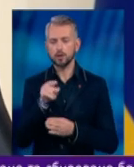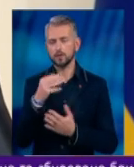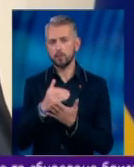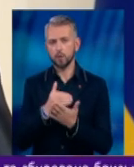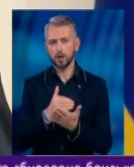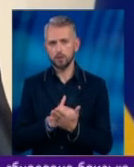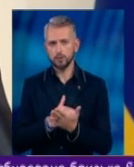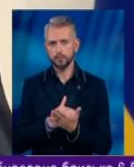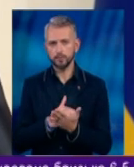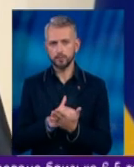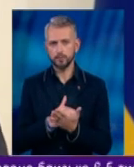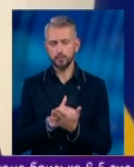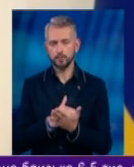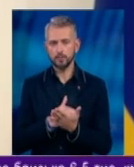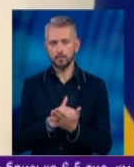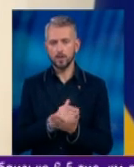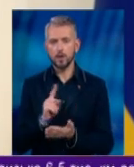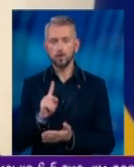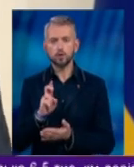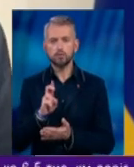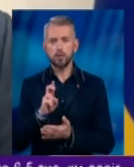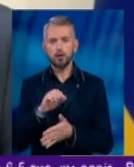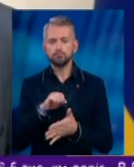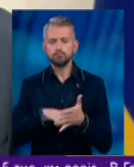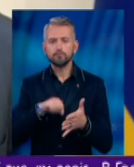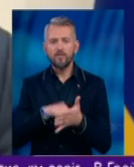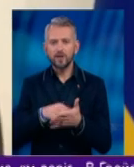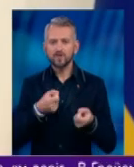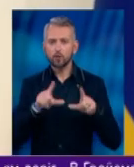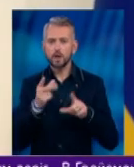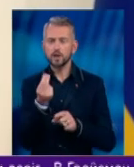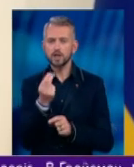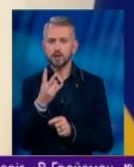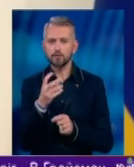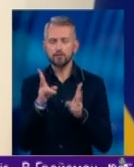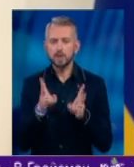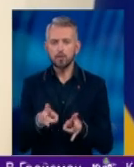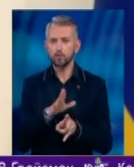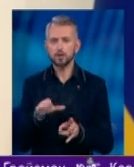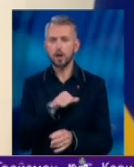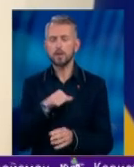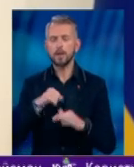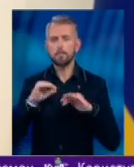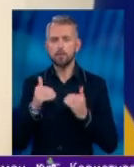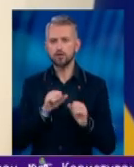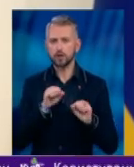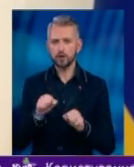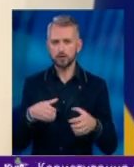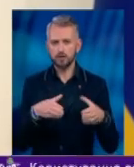програми, аби від зростання тарифів не постраждали найменш захищені верстви